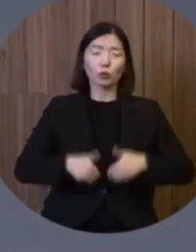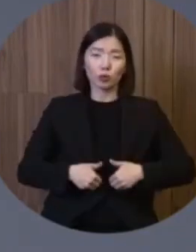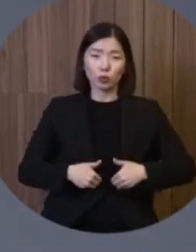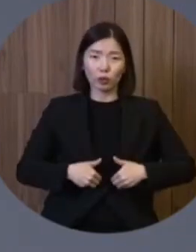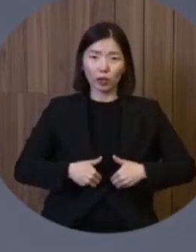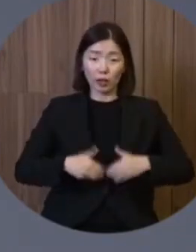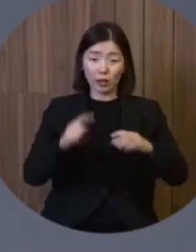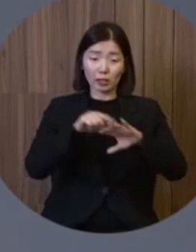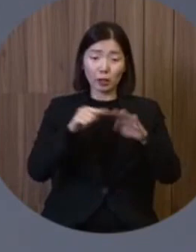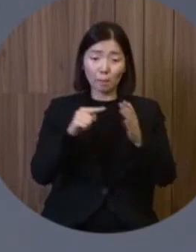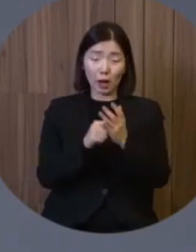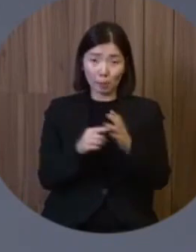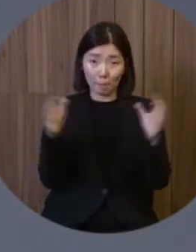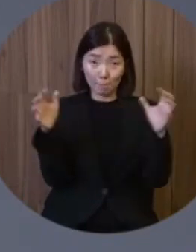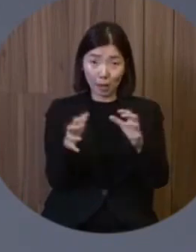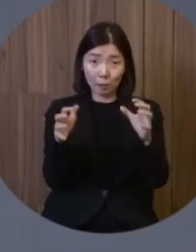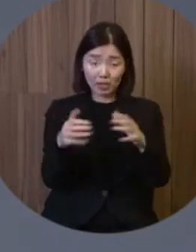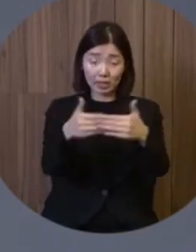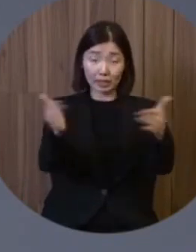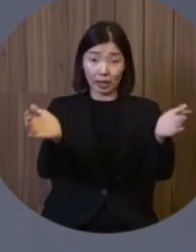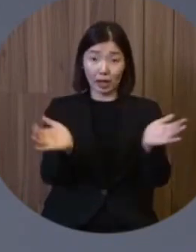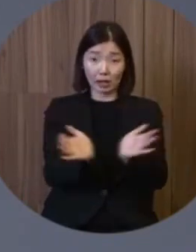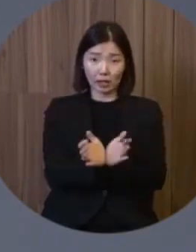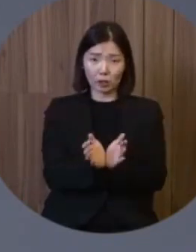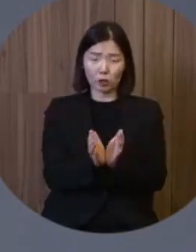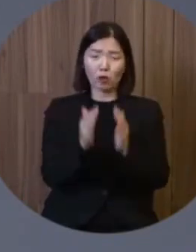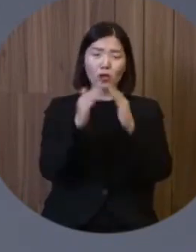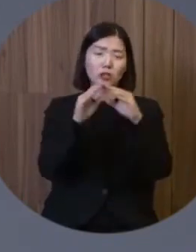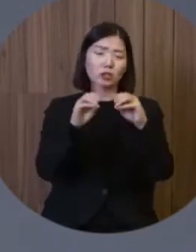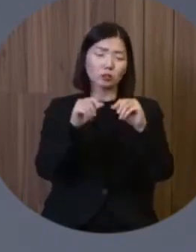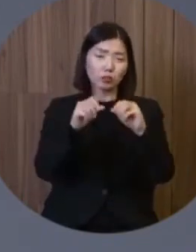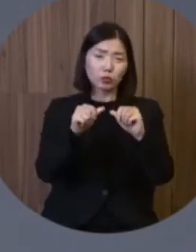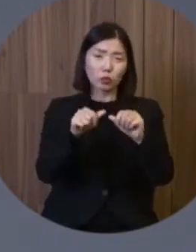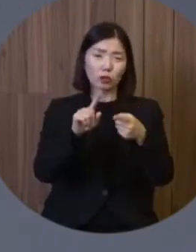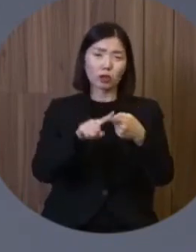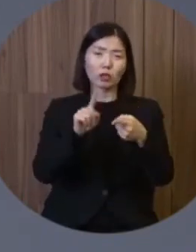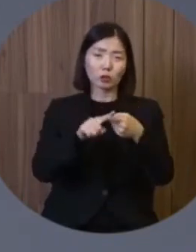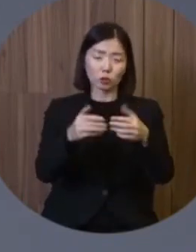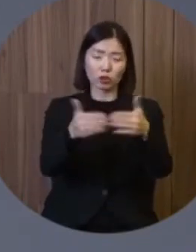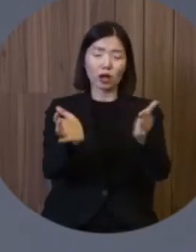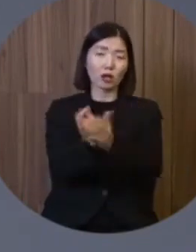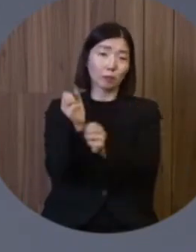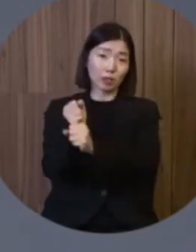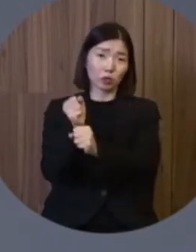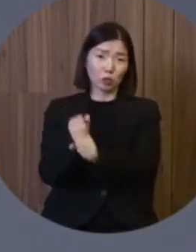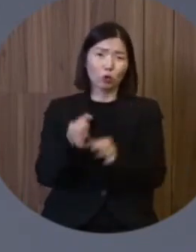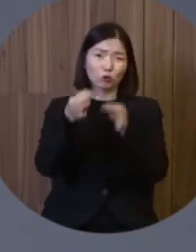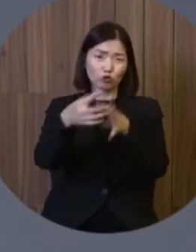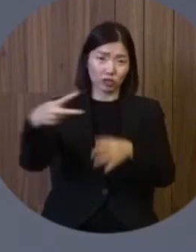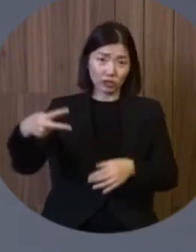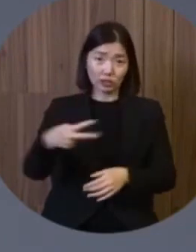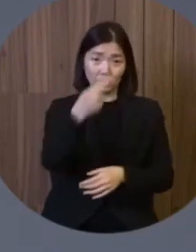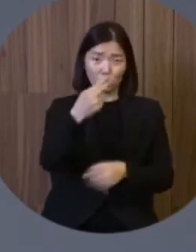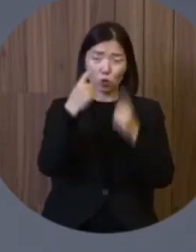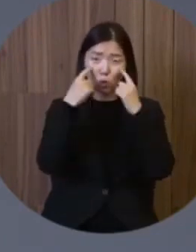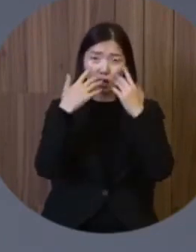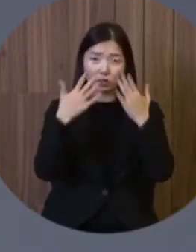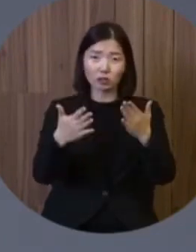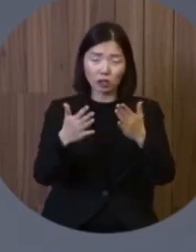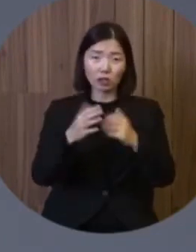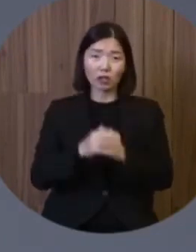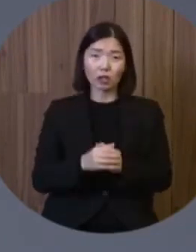민심이 모이는 당이 주도하는 부동산 종합대책기구를 만들겠습니다. 투기 근절, 확실한